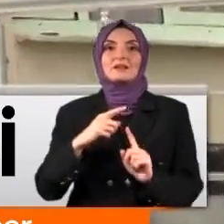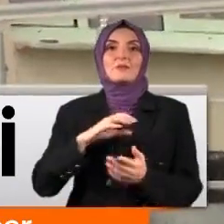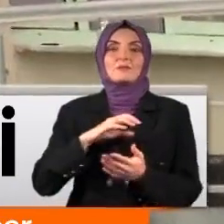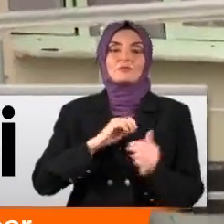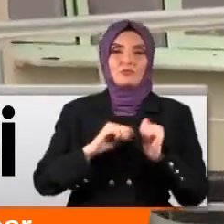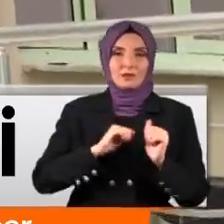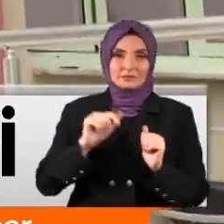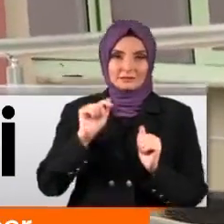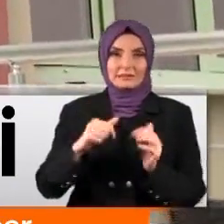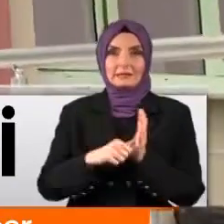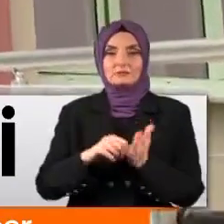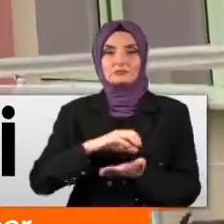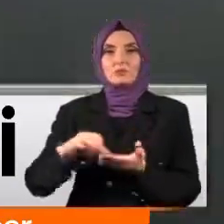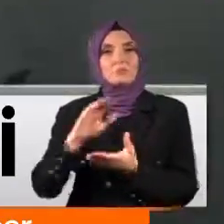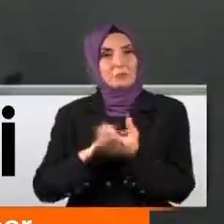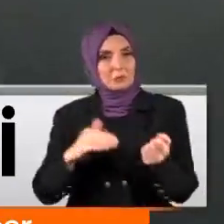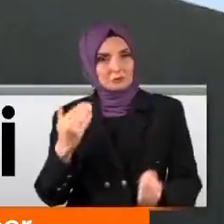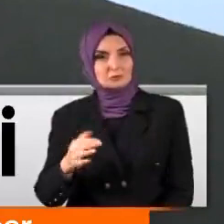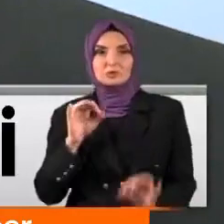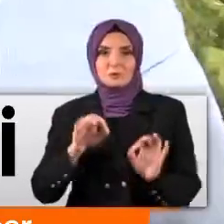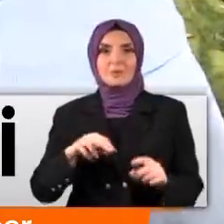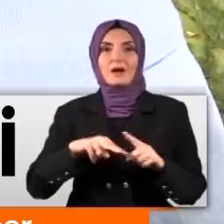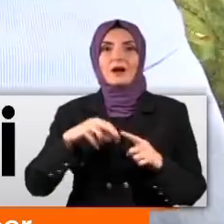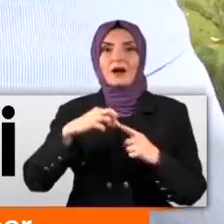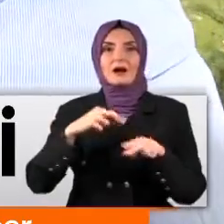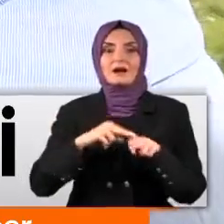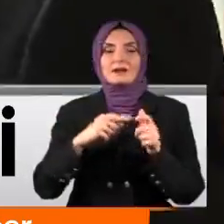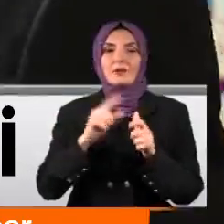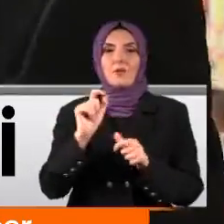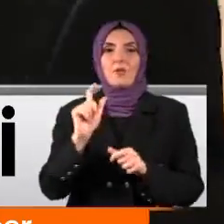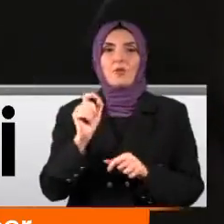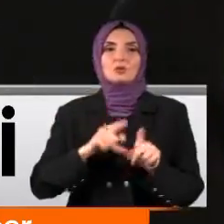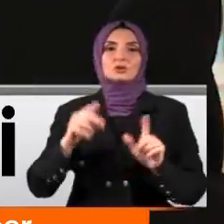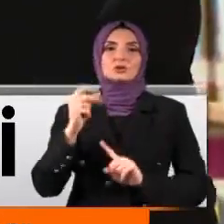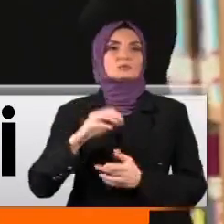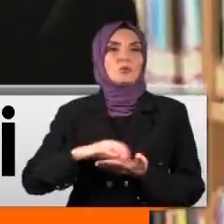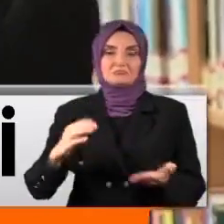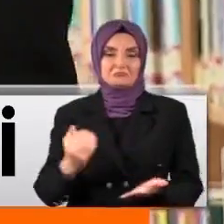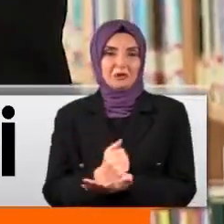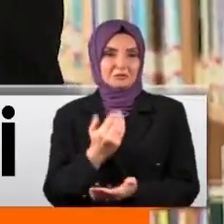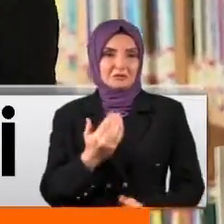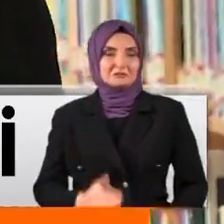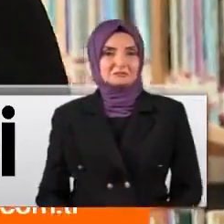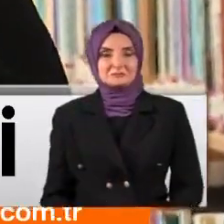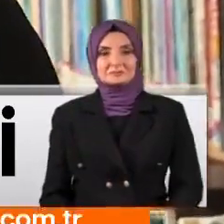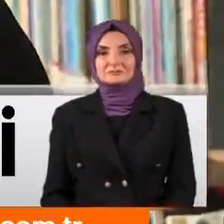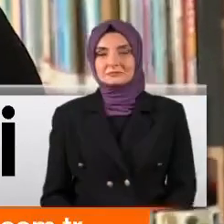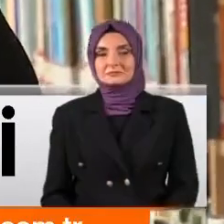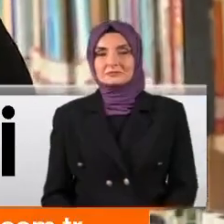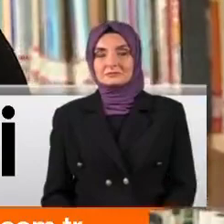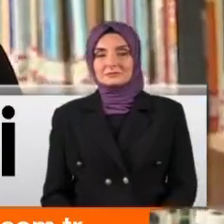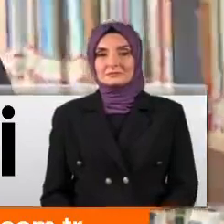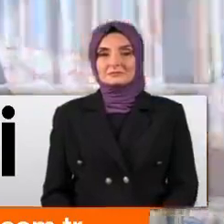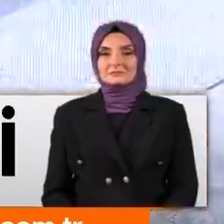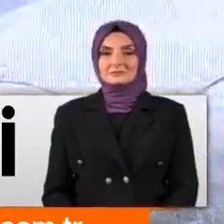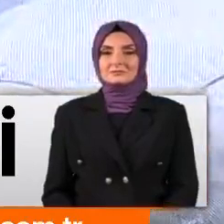kazandı. O Edirne'nin bilge amcası. Bilge amca diyorlar. 2016'da üniversite kazanacağımı hiç aklımdan geçirmezdim. Üstelik 4